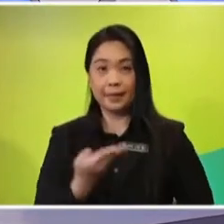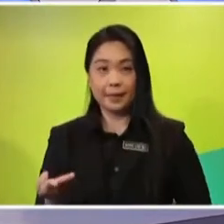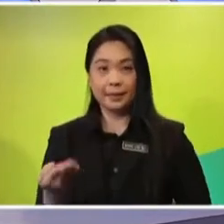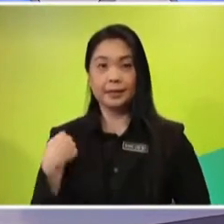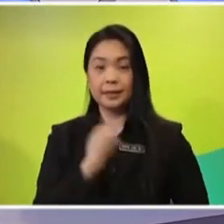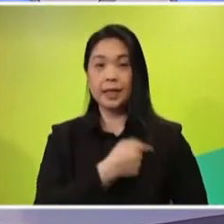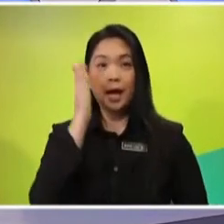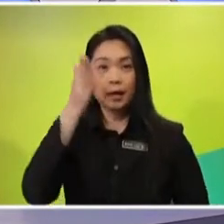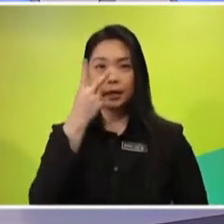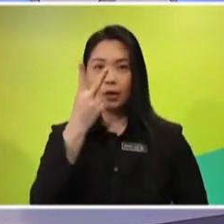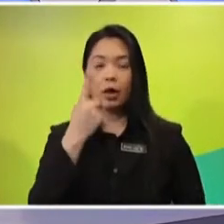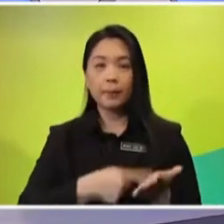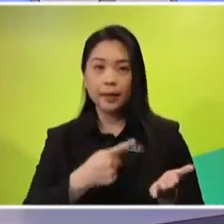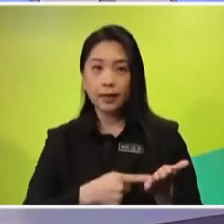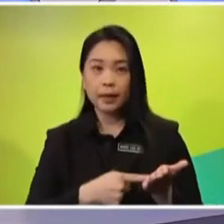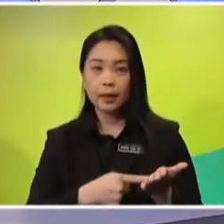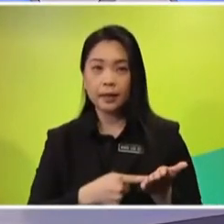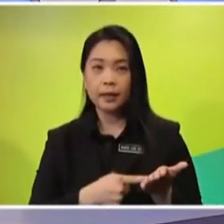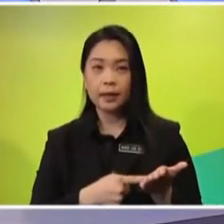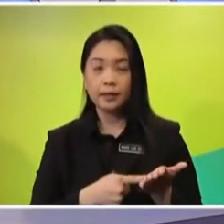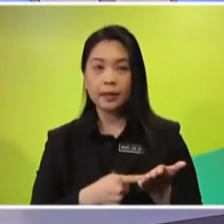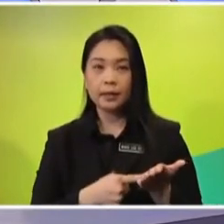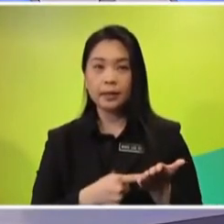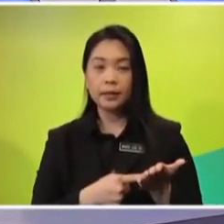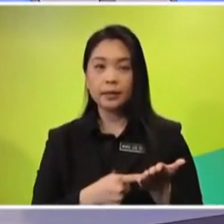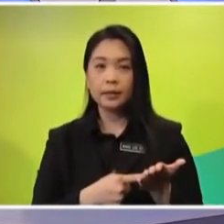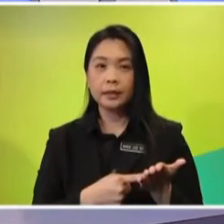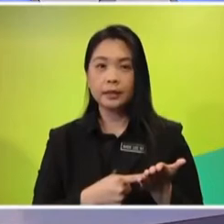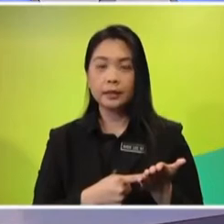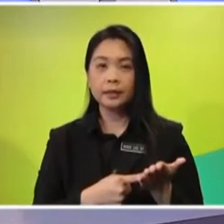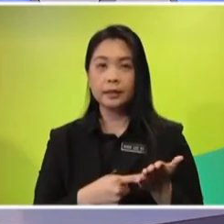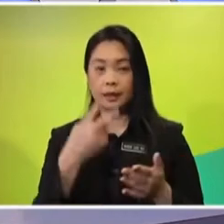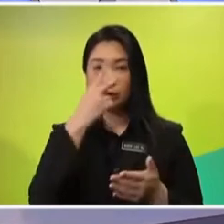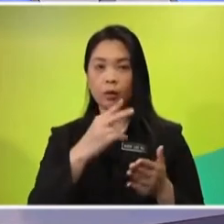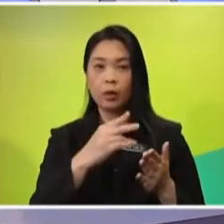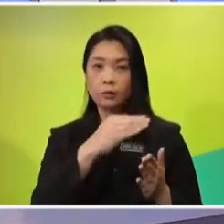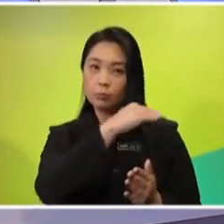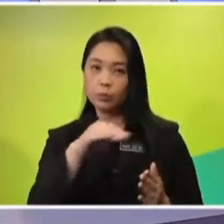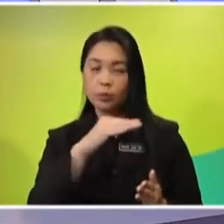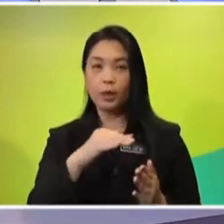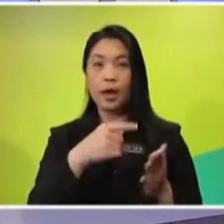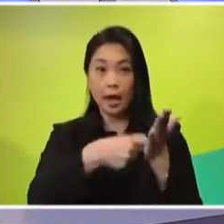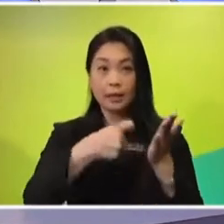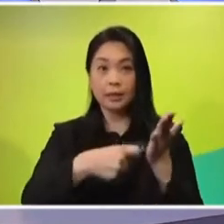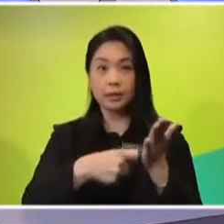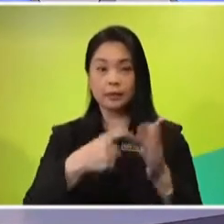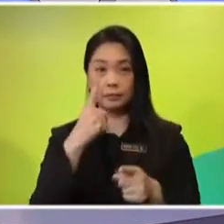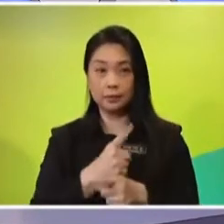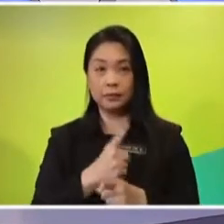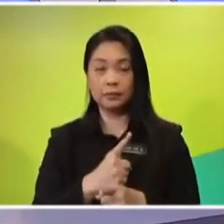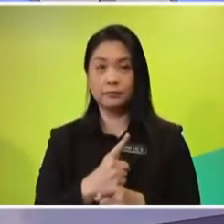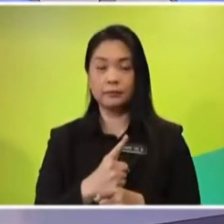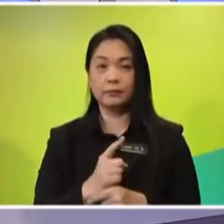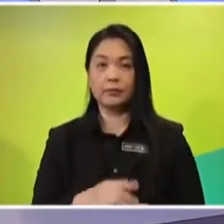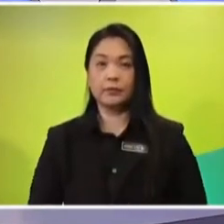kita akan tengok apa? Potongan harga 1/2 daripada harga asal. Betul tak, Mira? Betul. Di